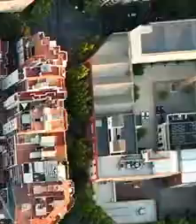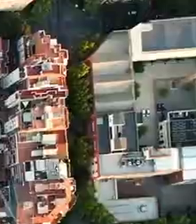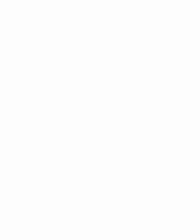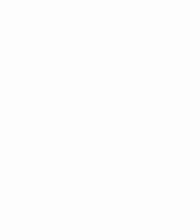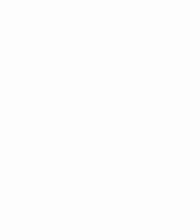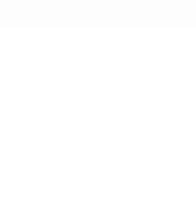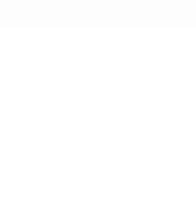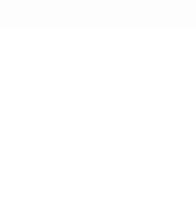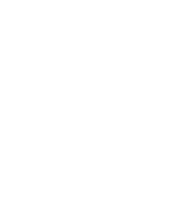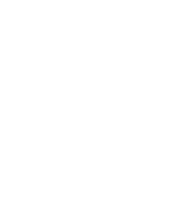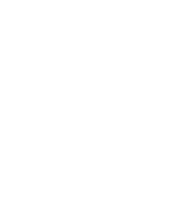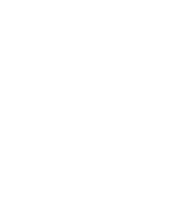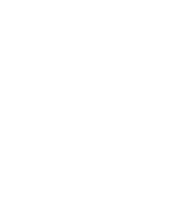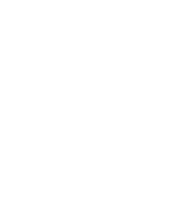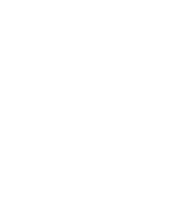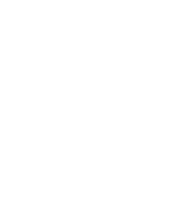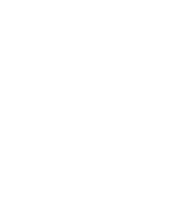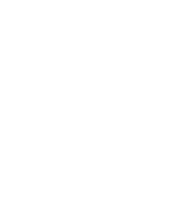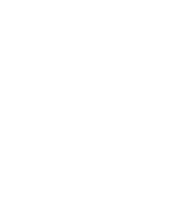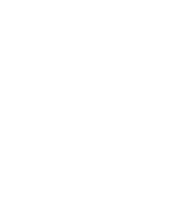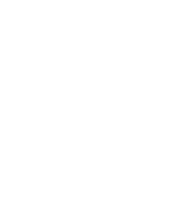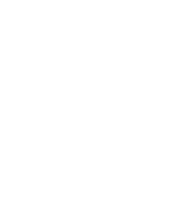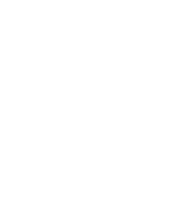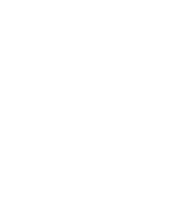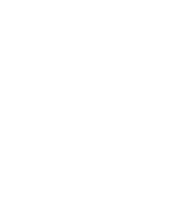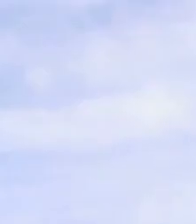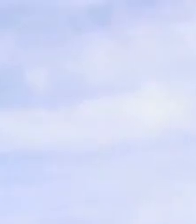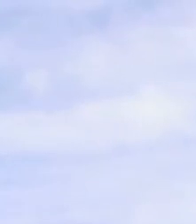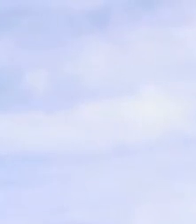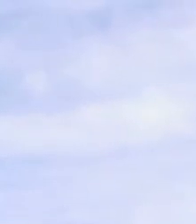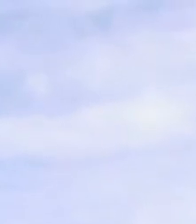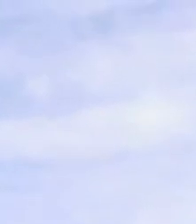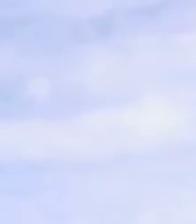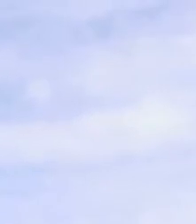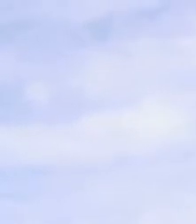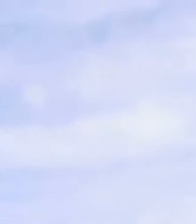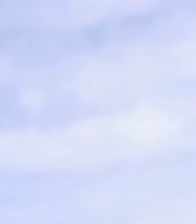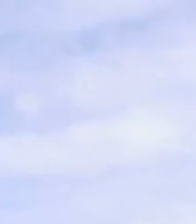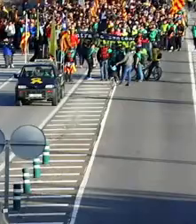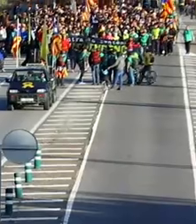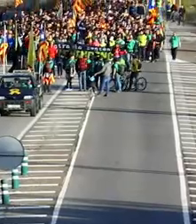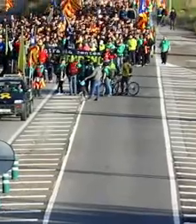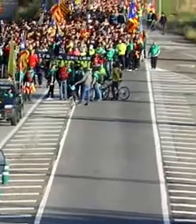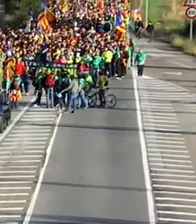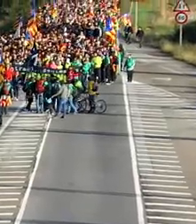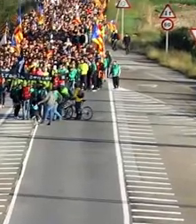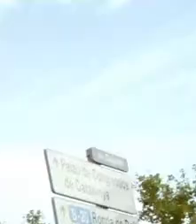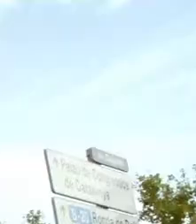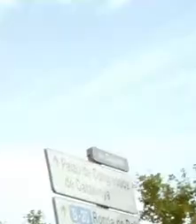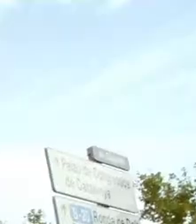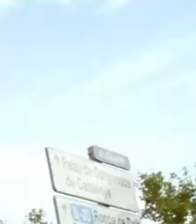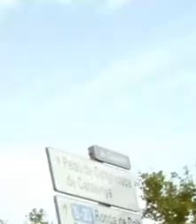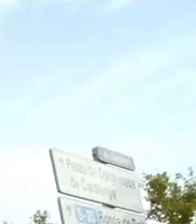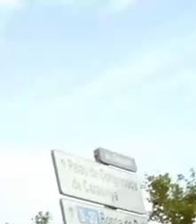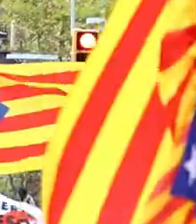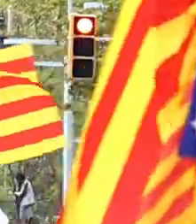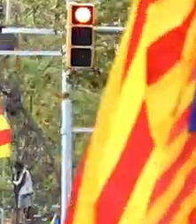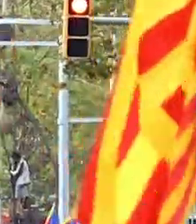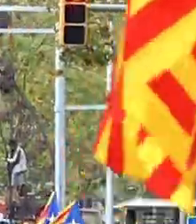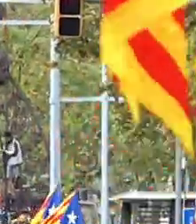L'Assemblea uneix les principals organitzacions de la societat civil en la Conferència Nacional del Moviment Civil